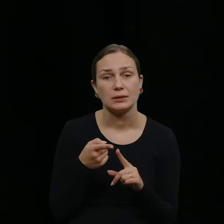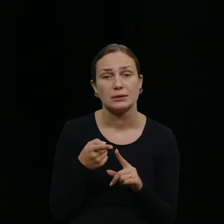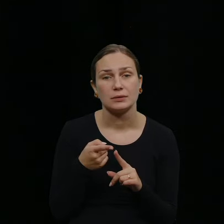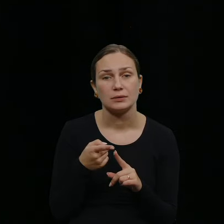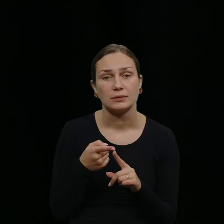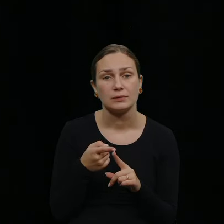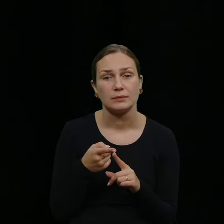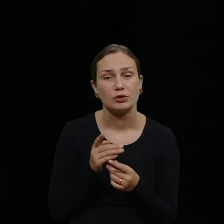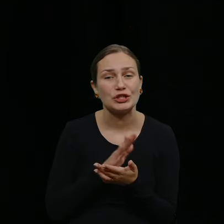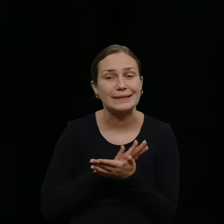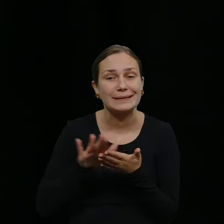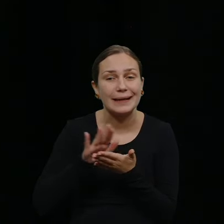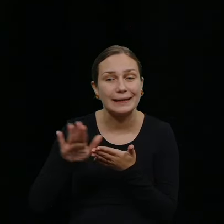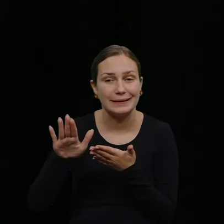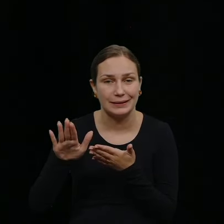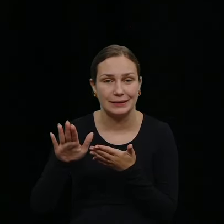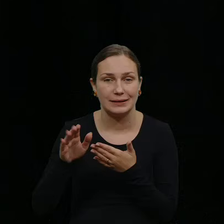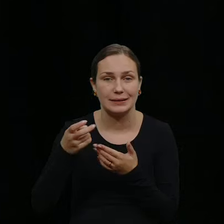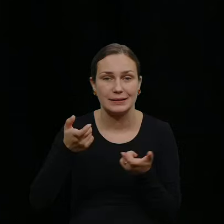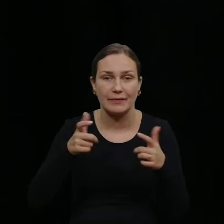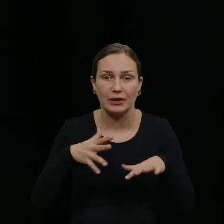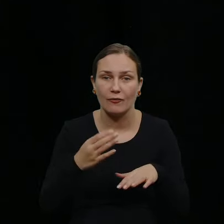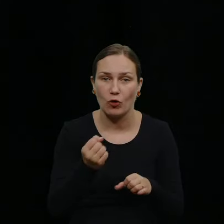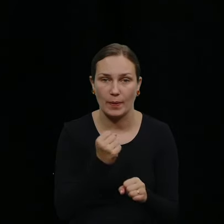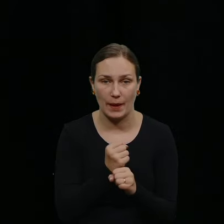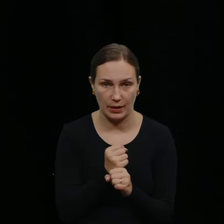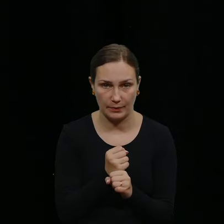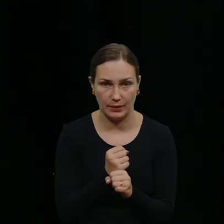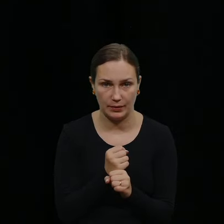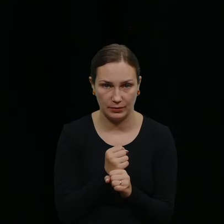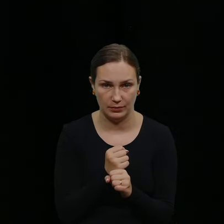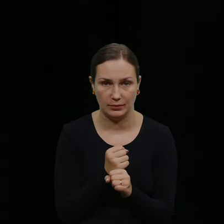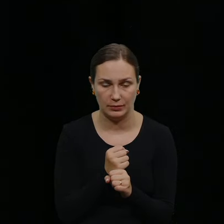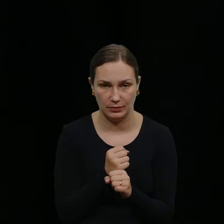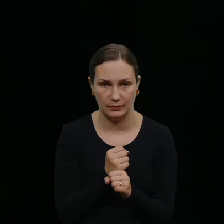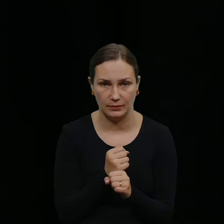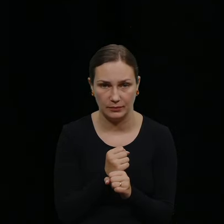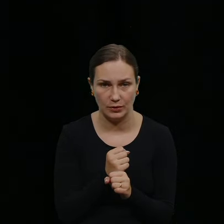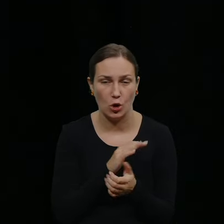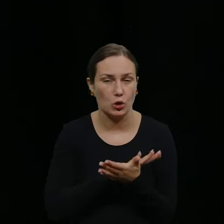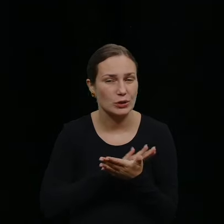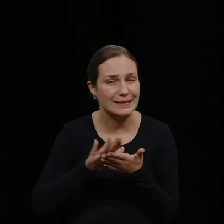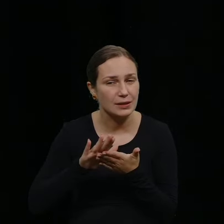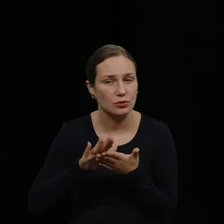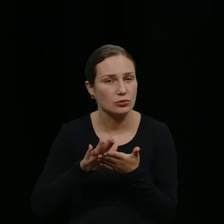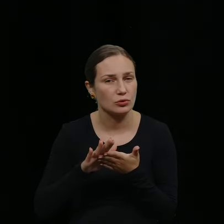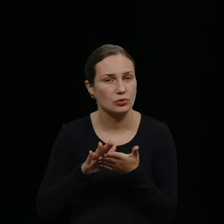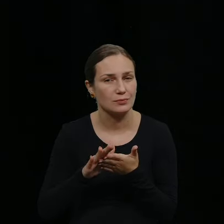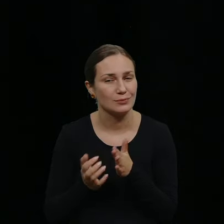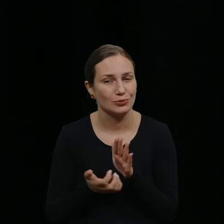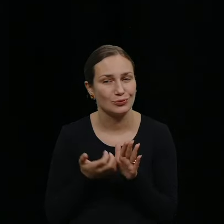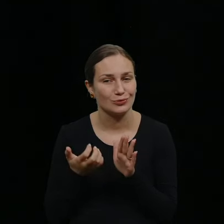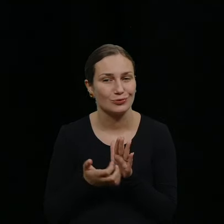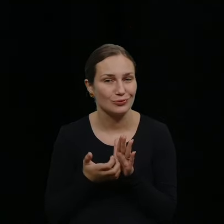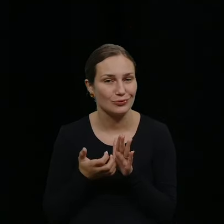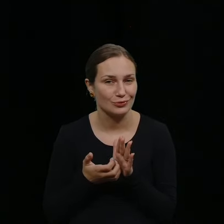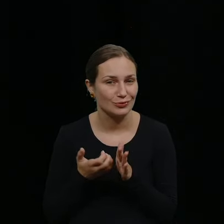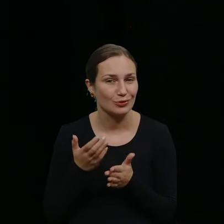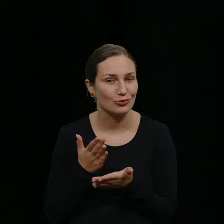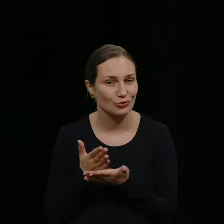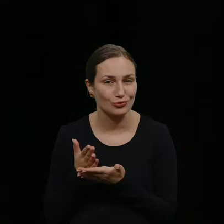visgi išskaidrinti savivaldybės darbą, ko labai to skaidrumo labai labai